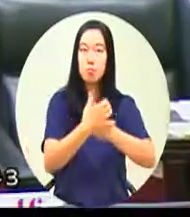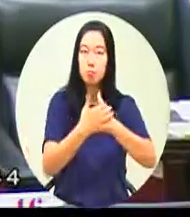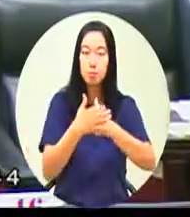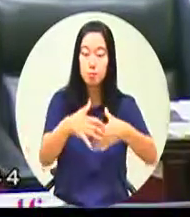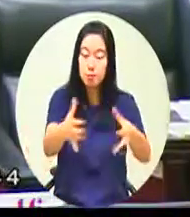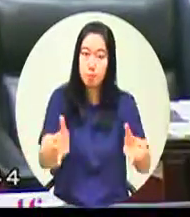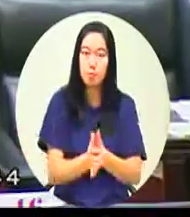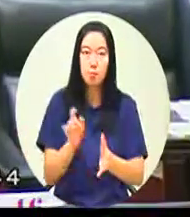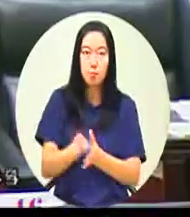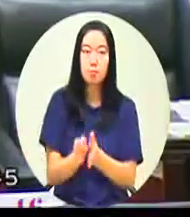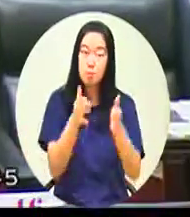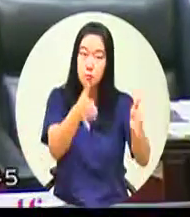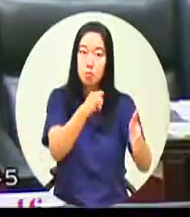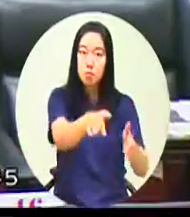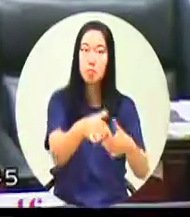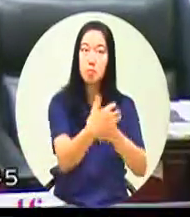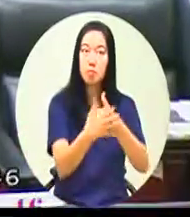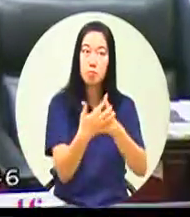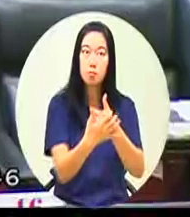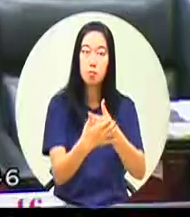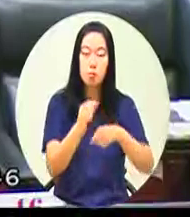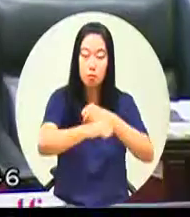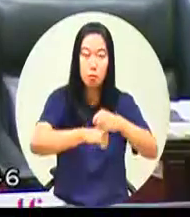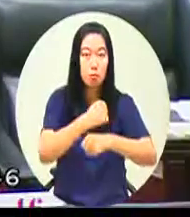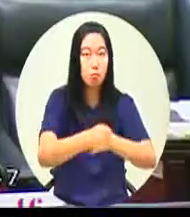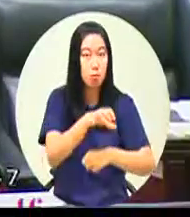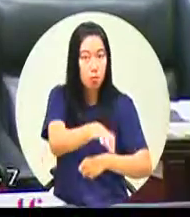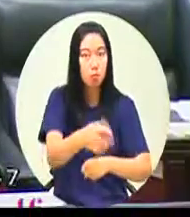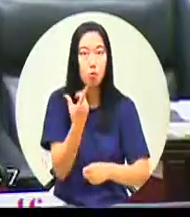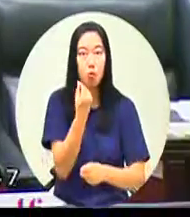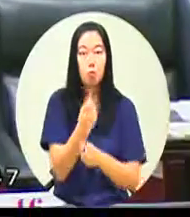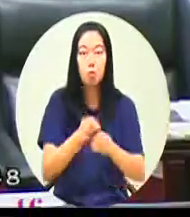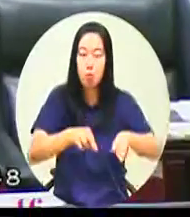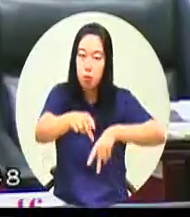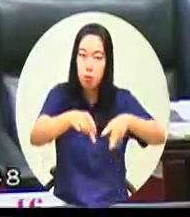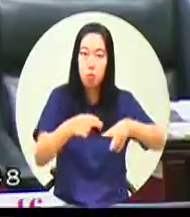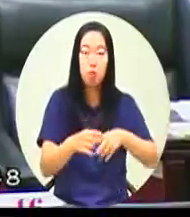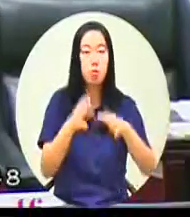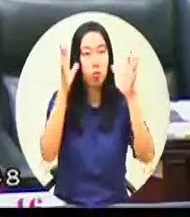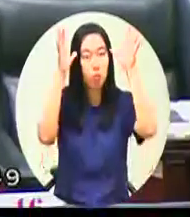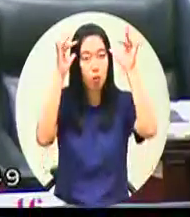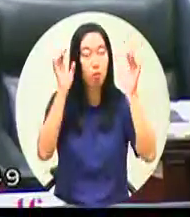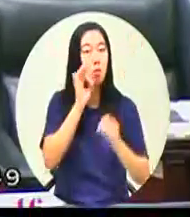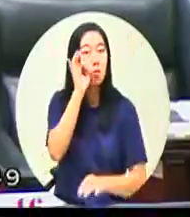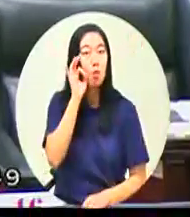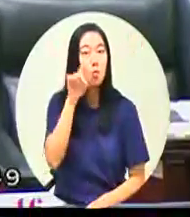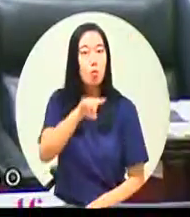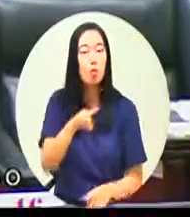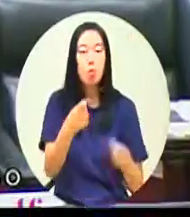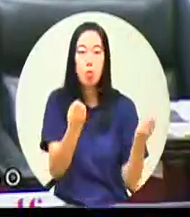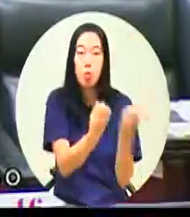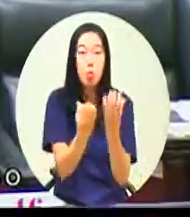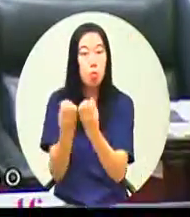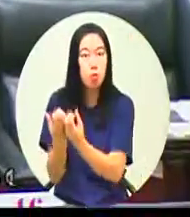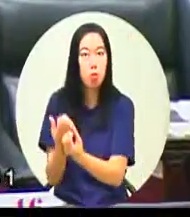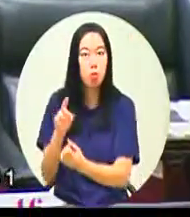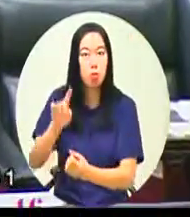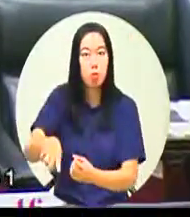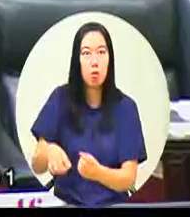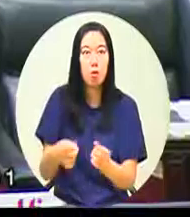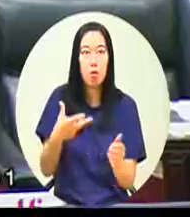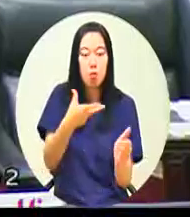这动保处遮哈，咧讲着从因为流浪狗、流浪猫的问题嘛。啊，我希望讲，因为咱今拢林姐在